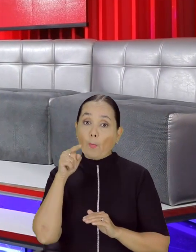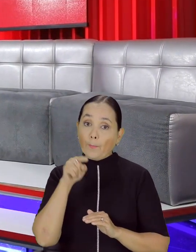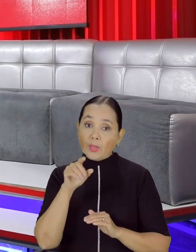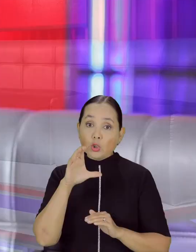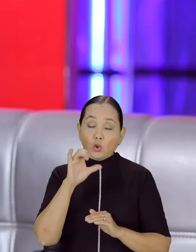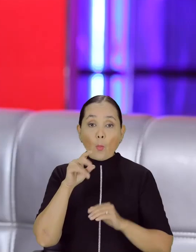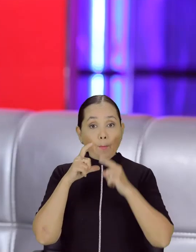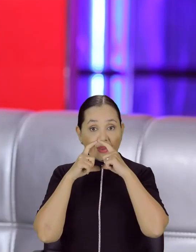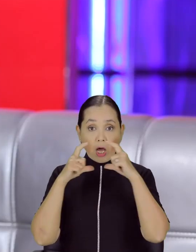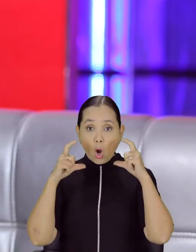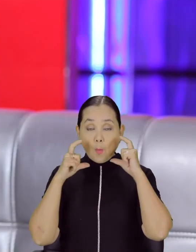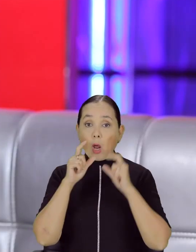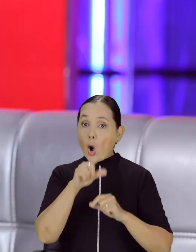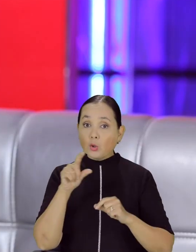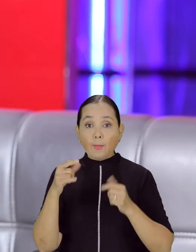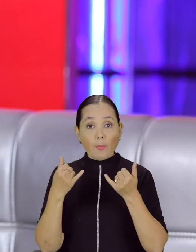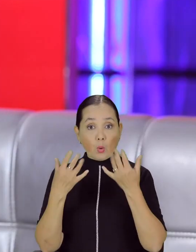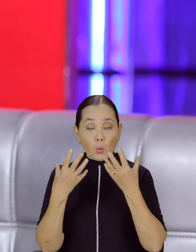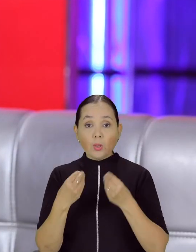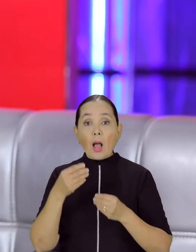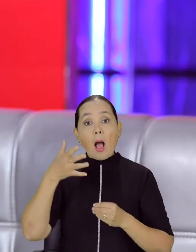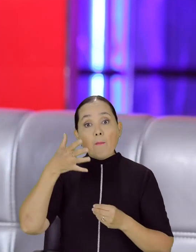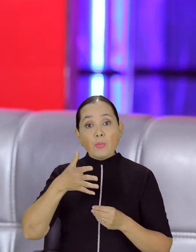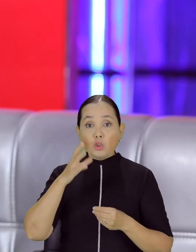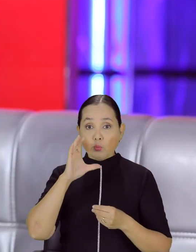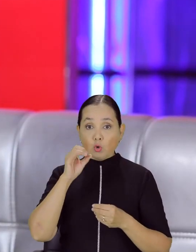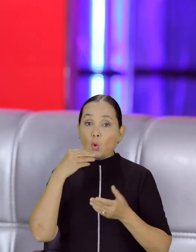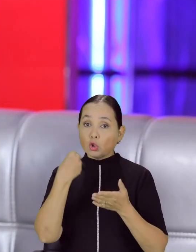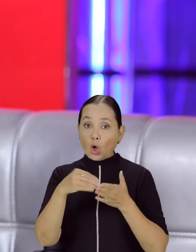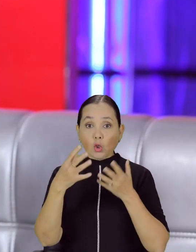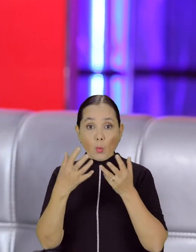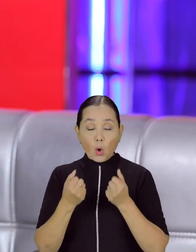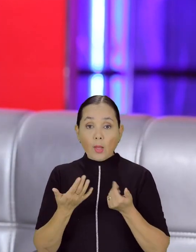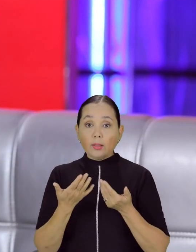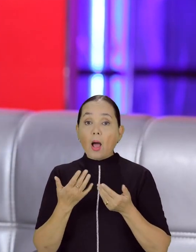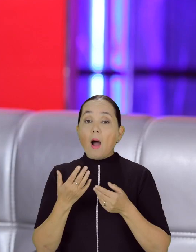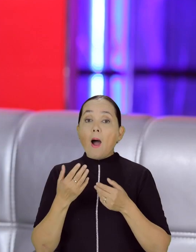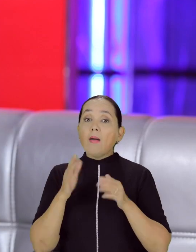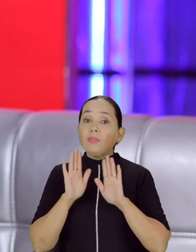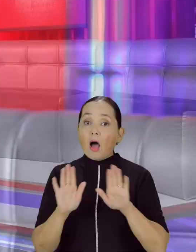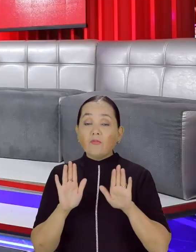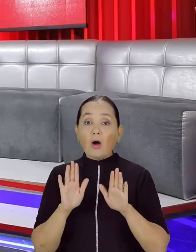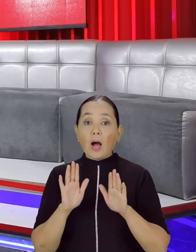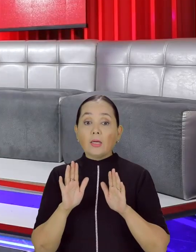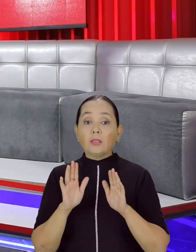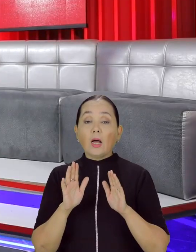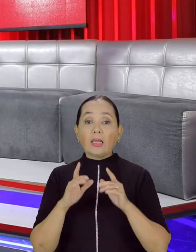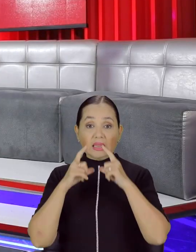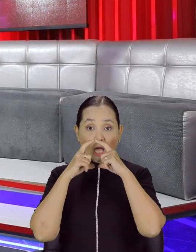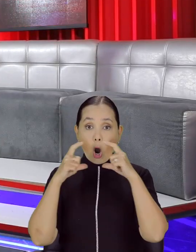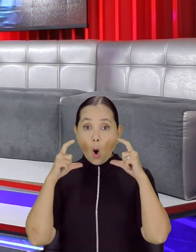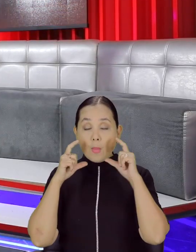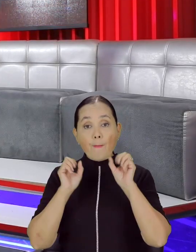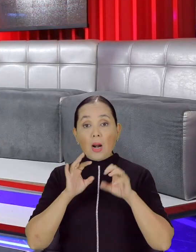atrofidagi niqoblarni odamlar bugungi kunga kelib 5000 so'mgacha sotib olyapti oddiylarini. Albatta, nafaqat demak niqoblar,